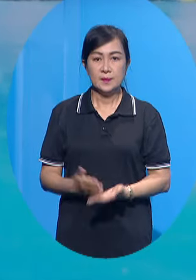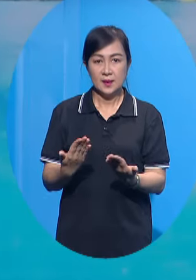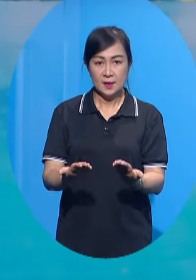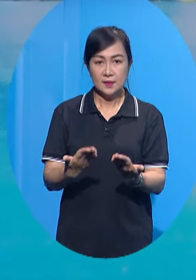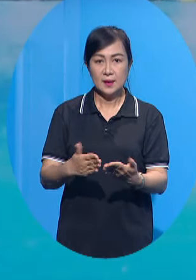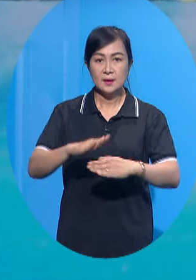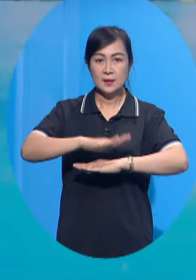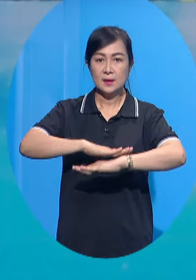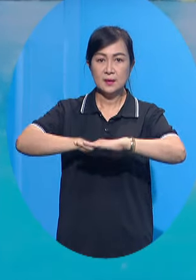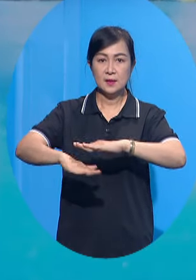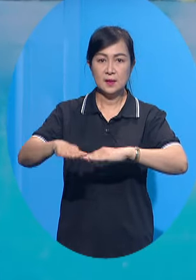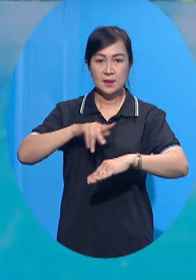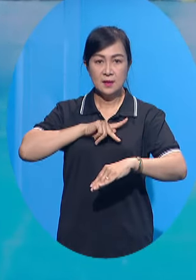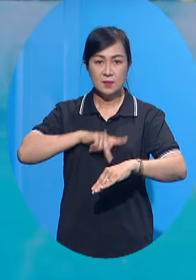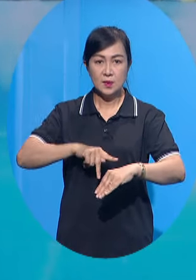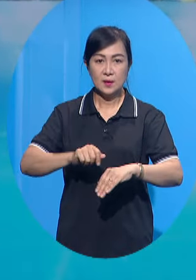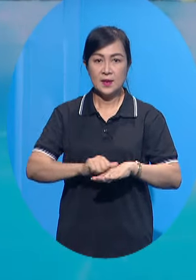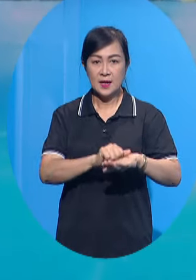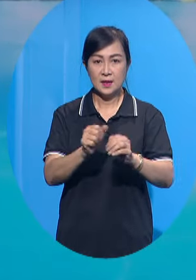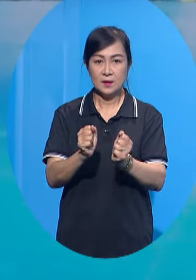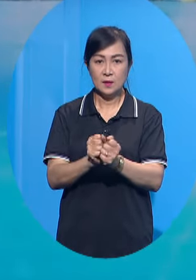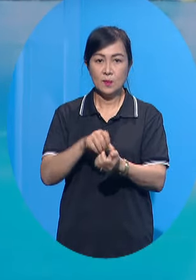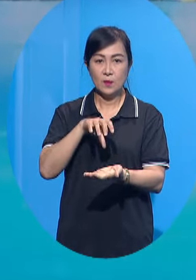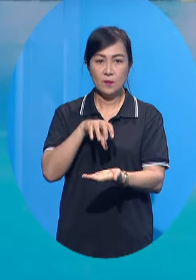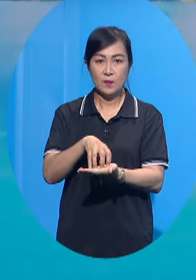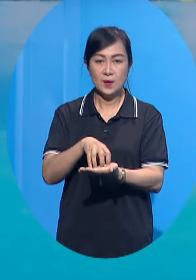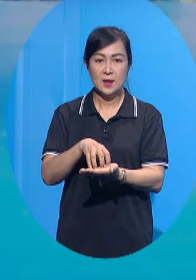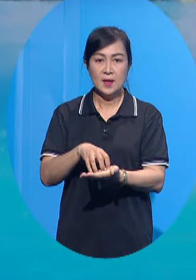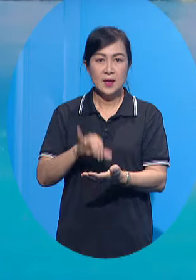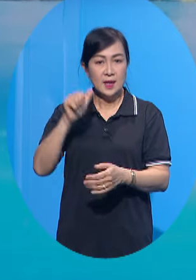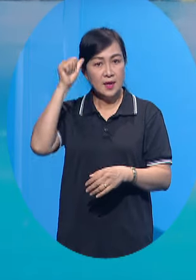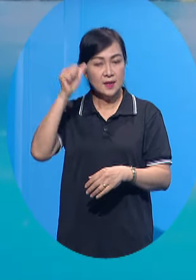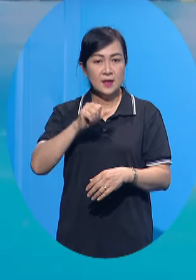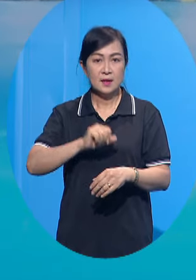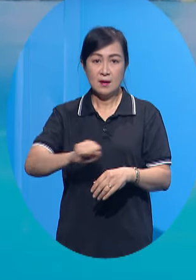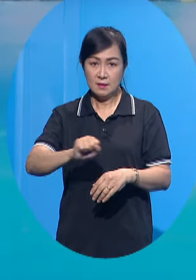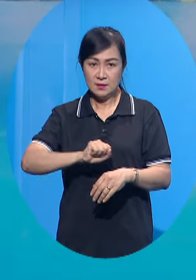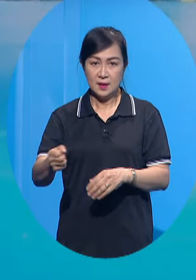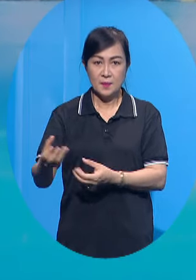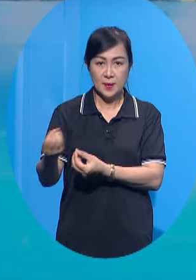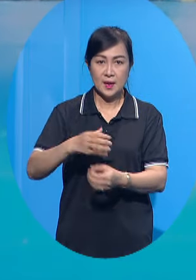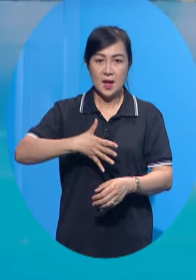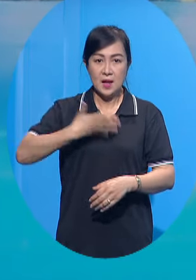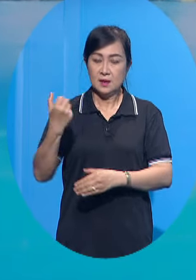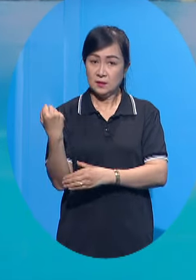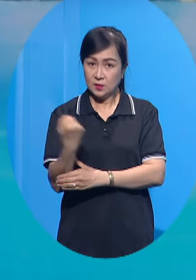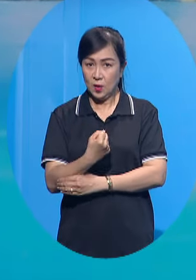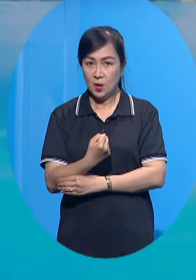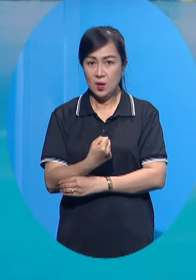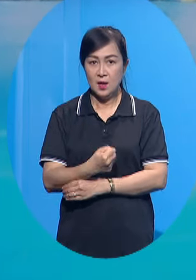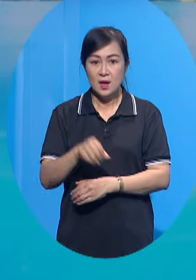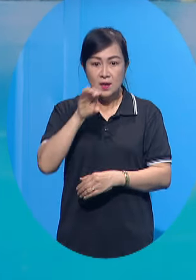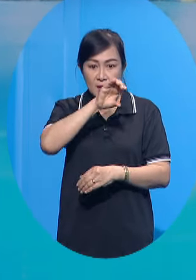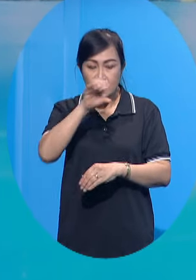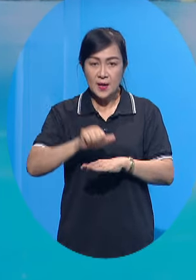Thưa quý vị, hiện nay việc xây dựng hệ thống kiểm soát an ninh công cộng ở các khu vực địa bàn trọng điểm mang ý nghĩa cấp thiết và mang lại nhiều lợi ích to lớn. Theo đó, hệ